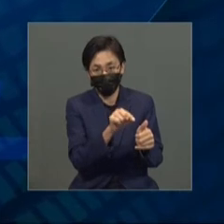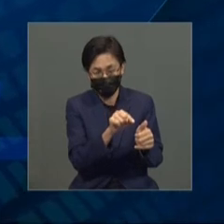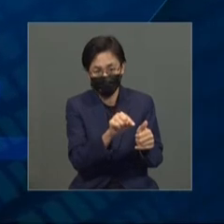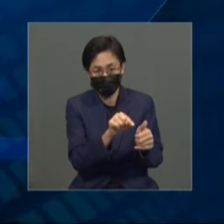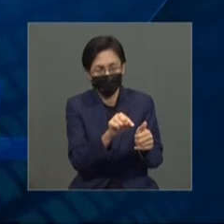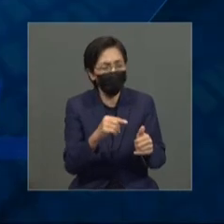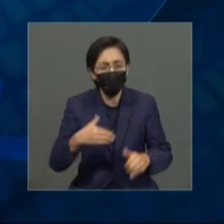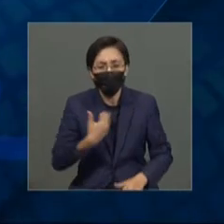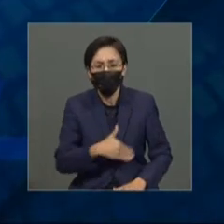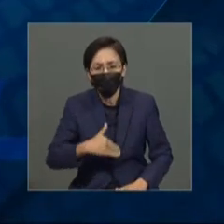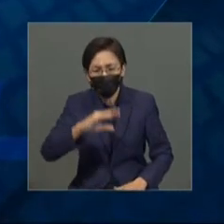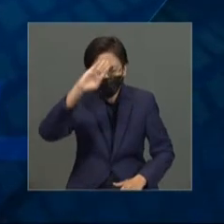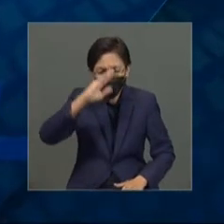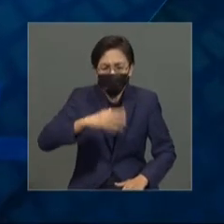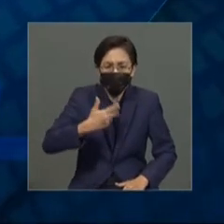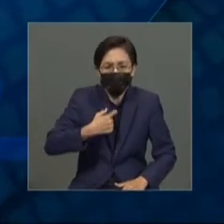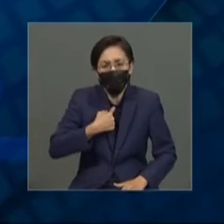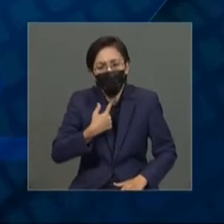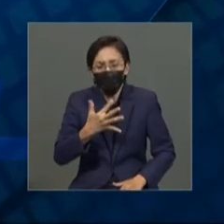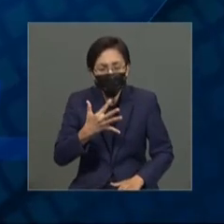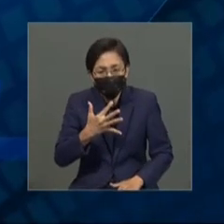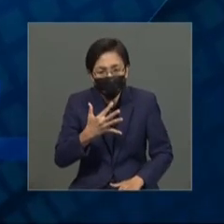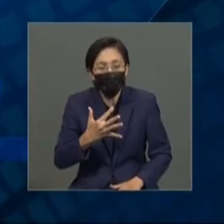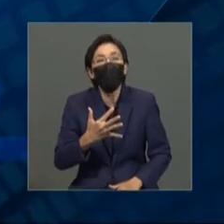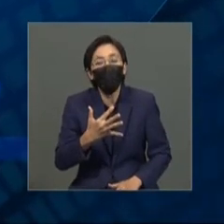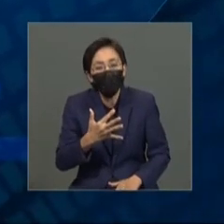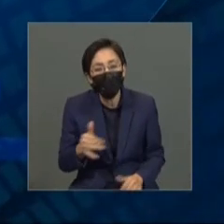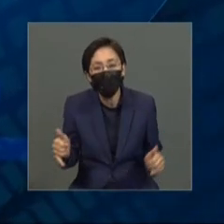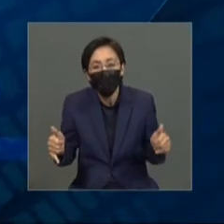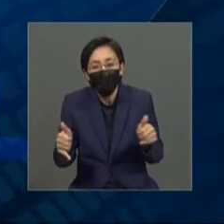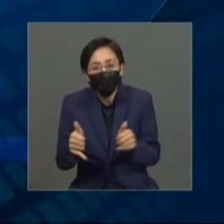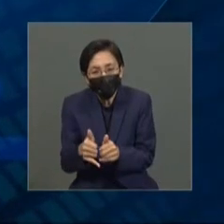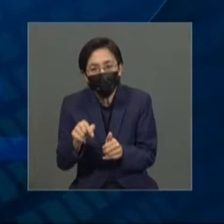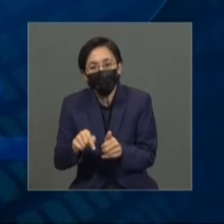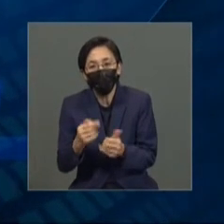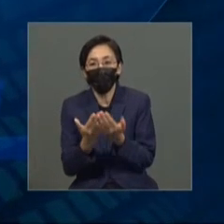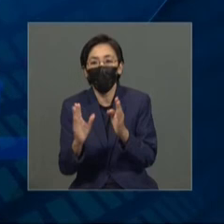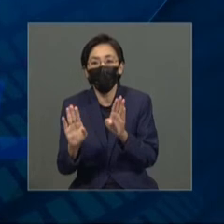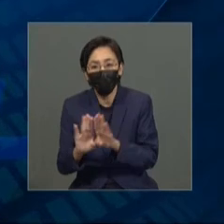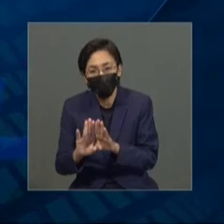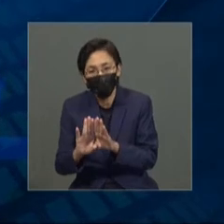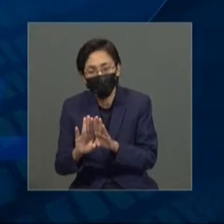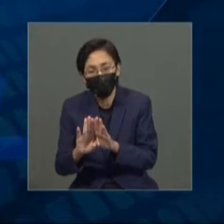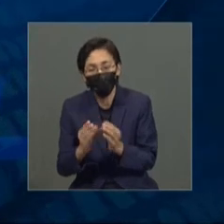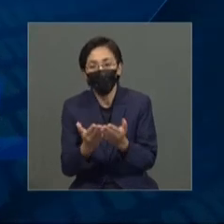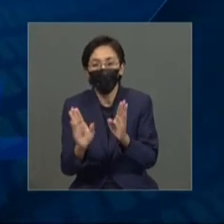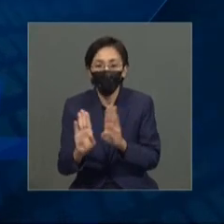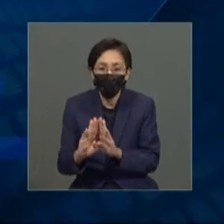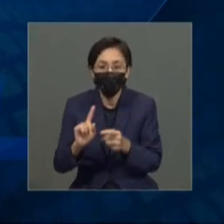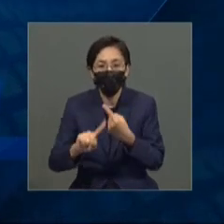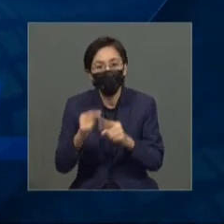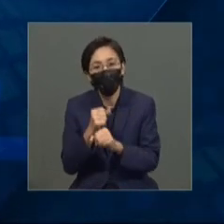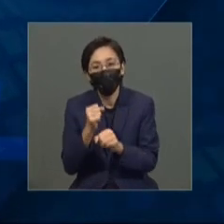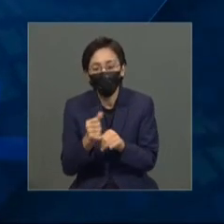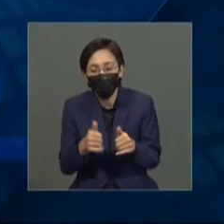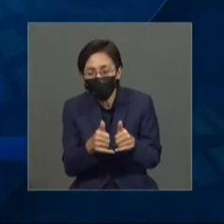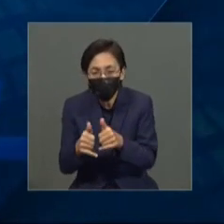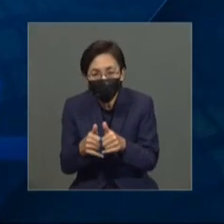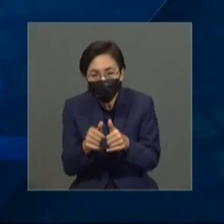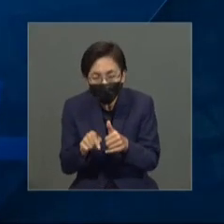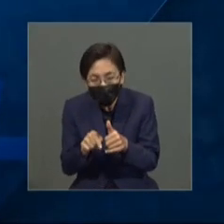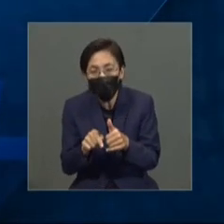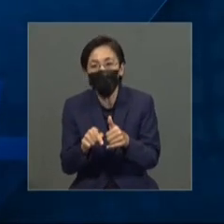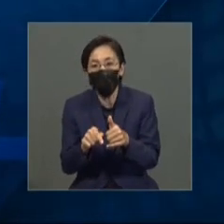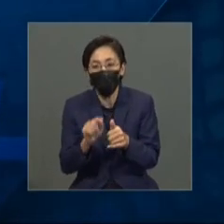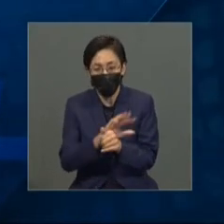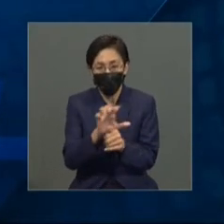จะยังไม่แสดงอาการก็กลับมาใช้ชีวิตใกล้ชิดกับบุคคลในครอบครัวเพื่อนร่วมงานนะคะก็ทำ